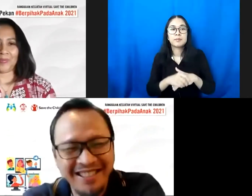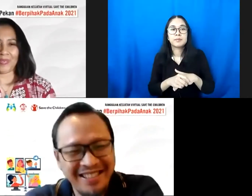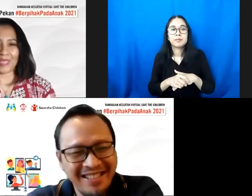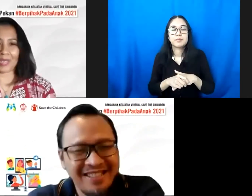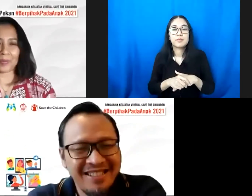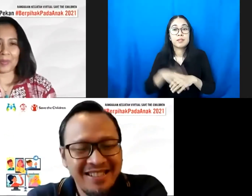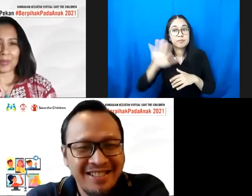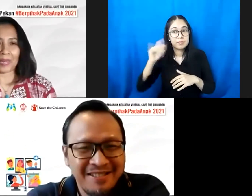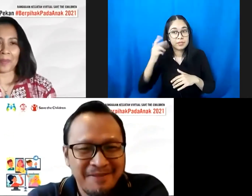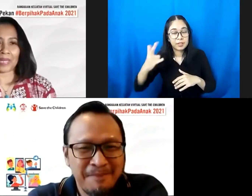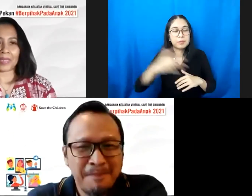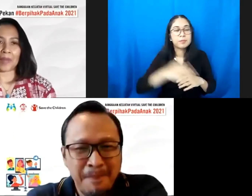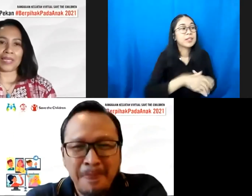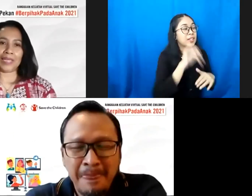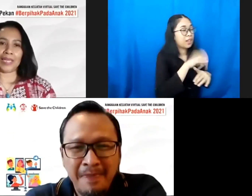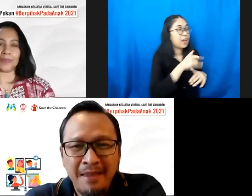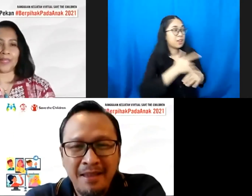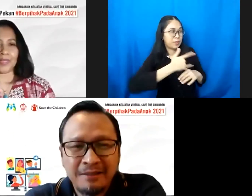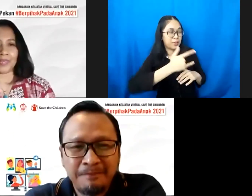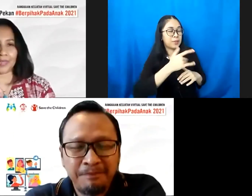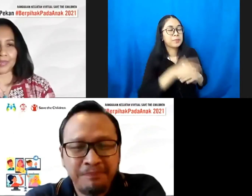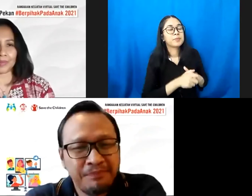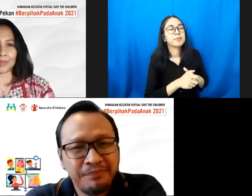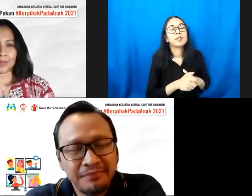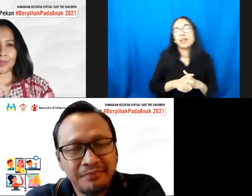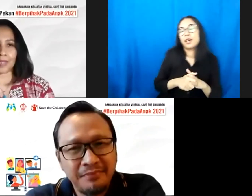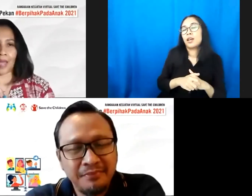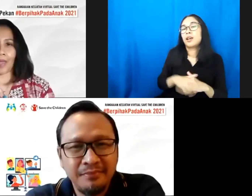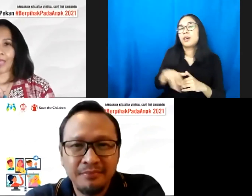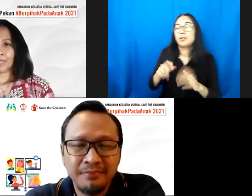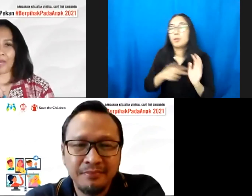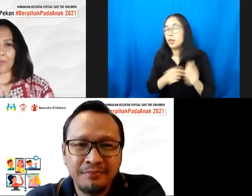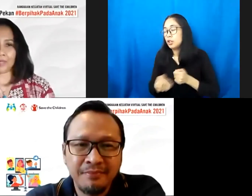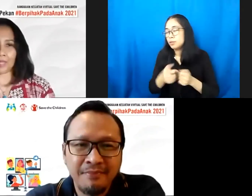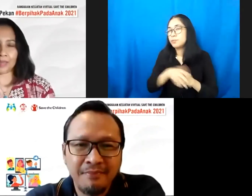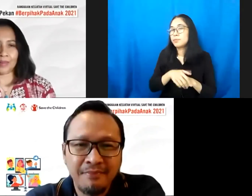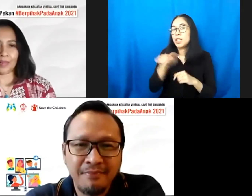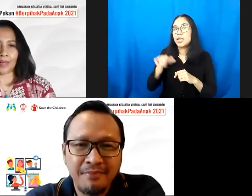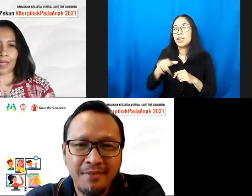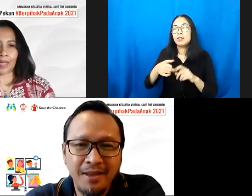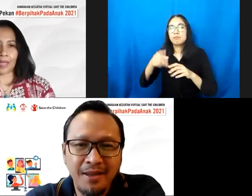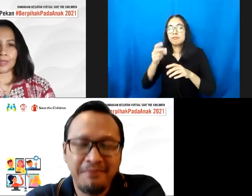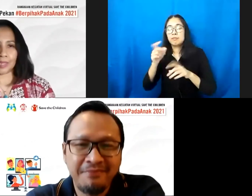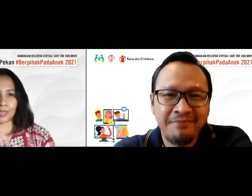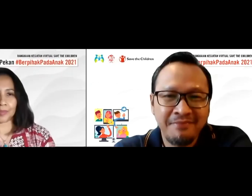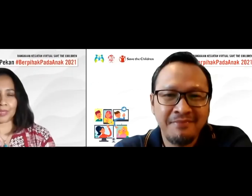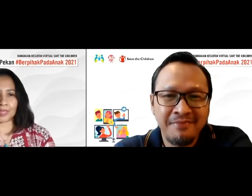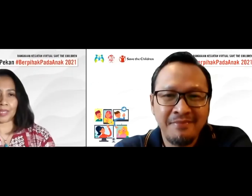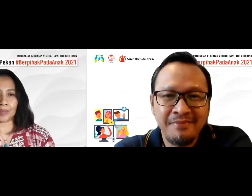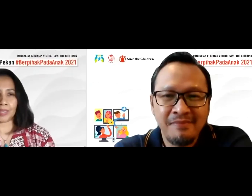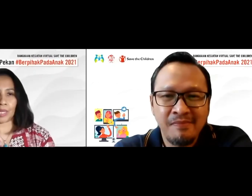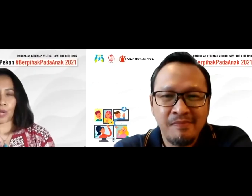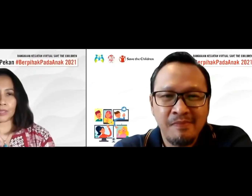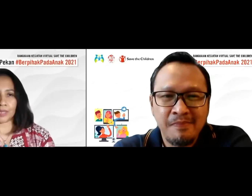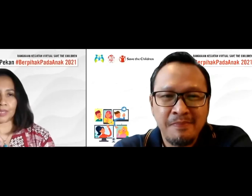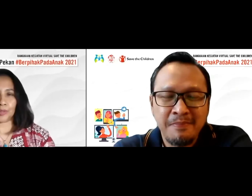Ya. Ya. Nah, Mas Rahman ini dari Ayah ASI ya, Mas ya. Nah, Ayah ASI,